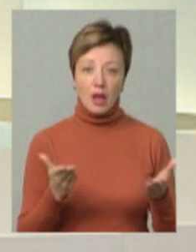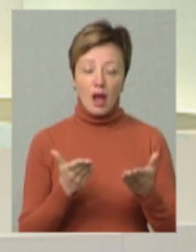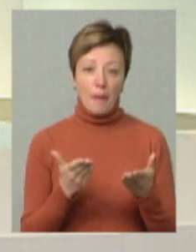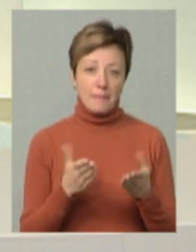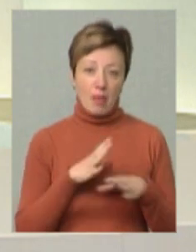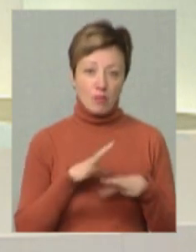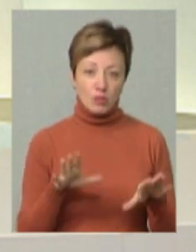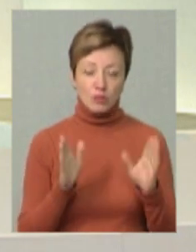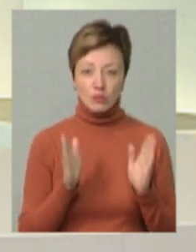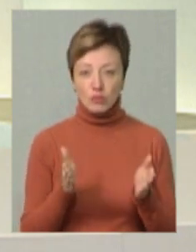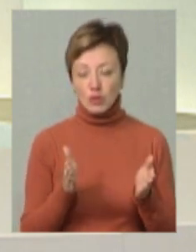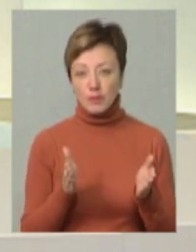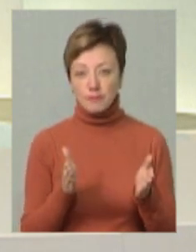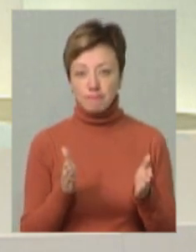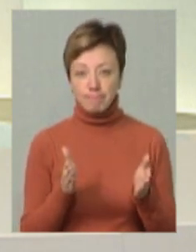воно не було, воно буде